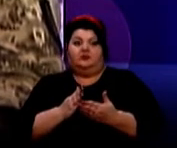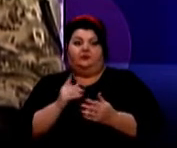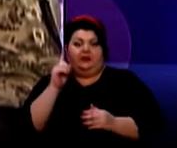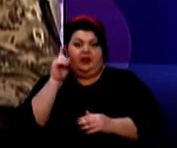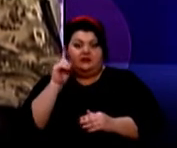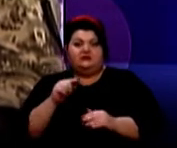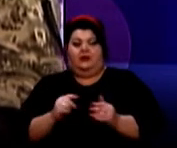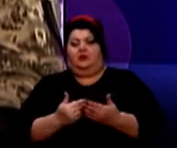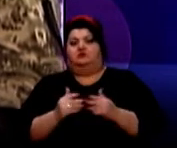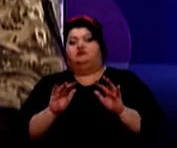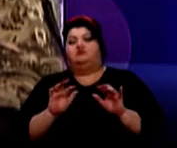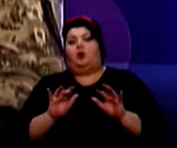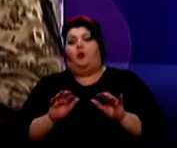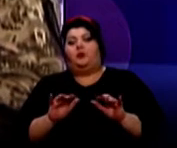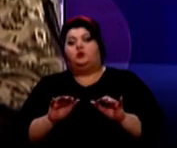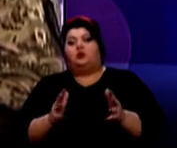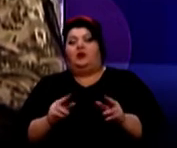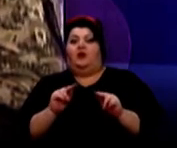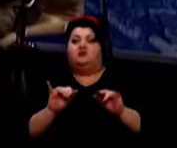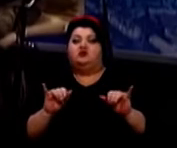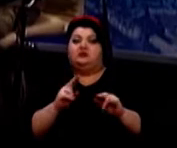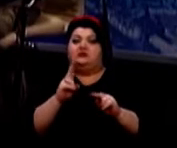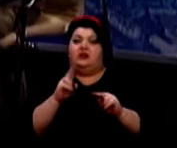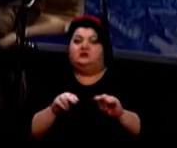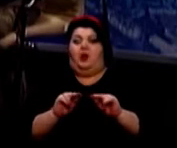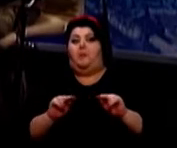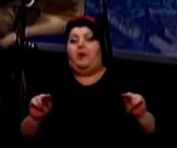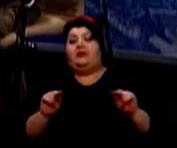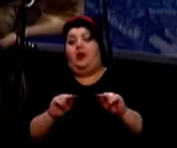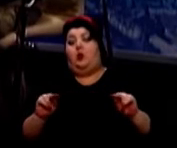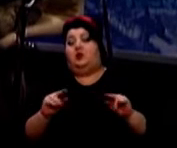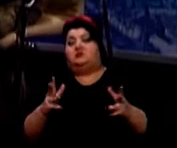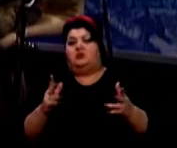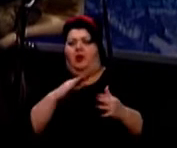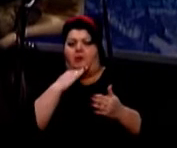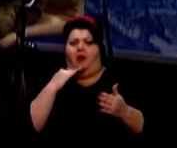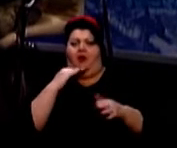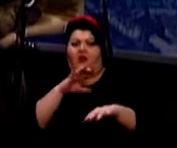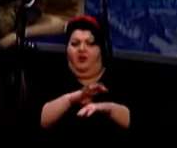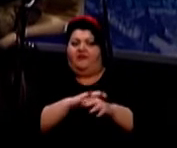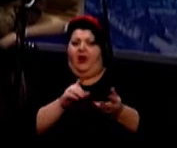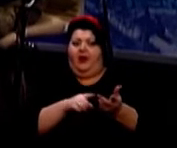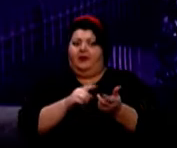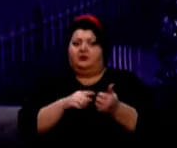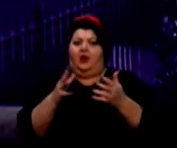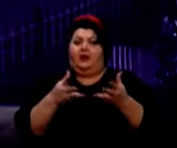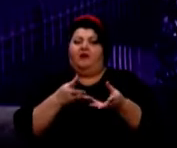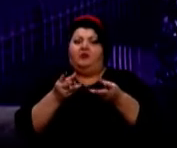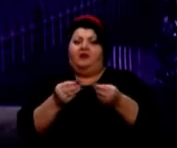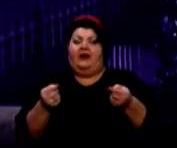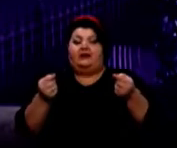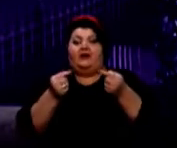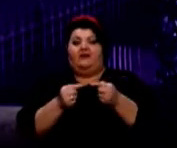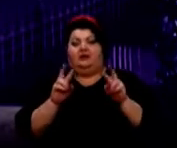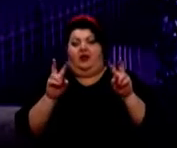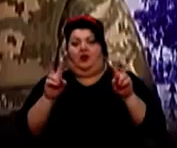знання комп'ютера чи закінчив педагогічний. Ну, багато факторів, які впливають на визначення виду і роду